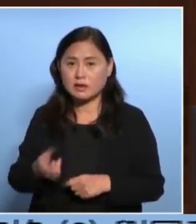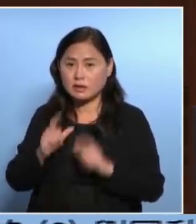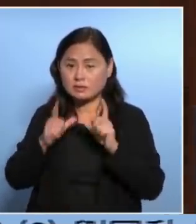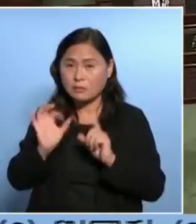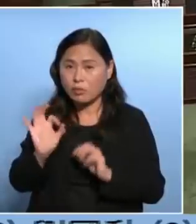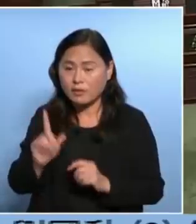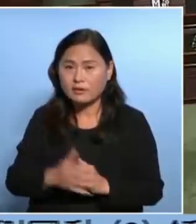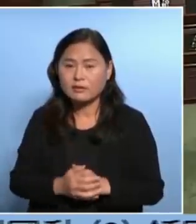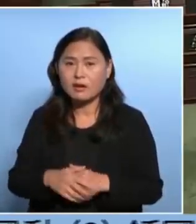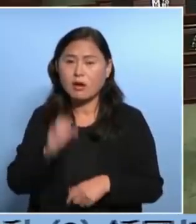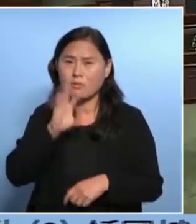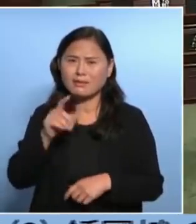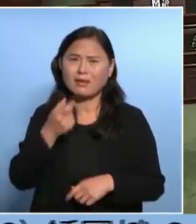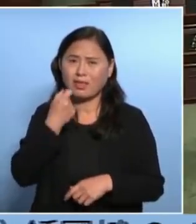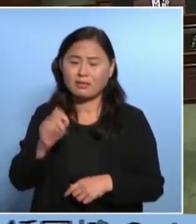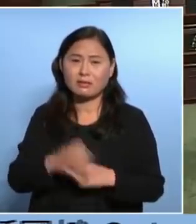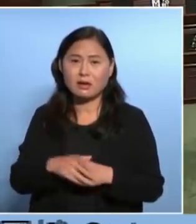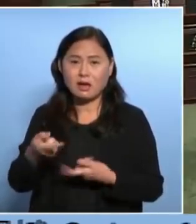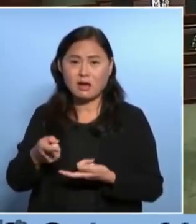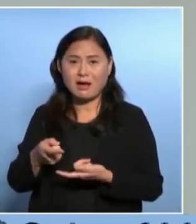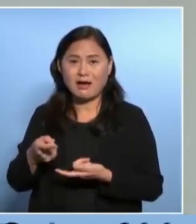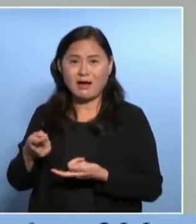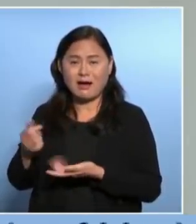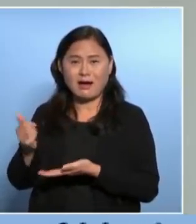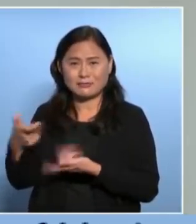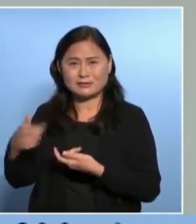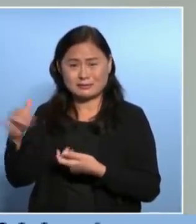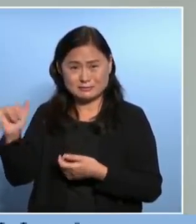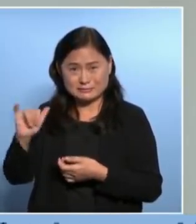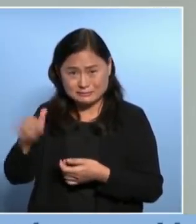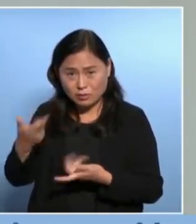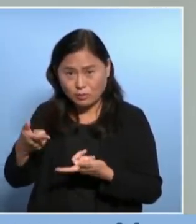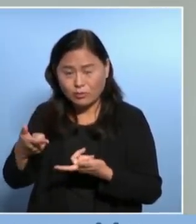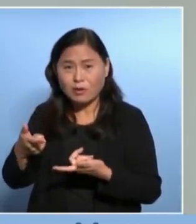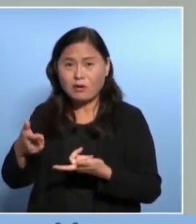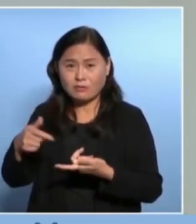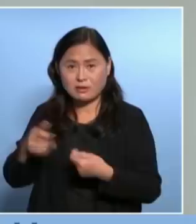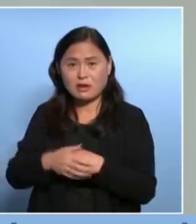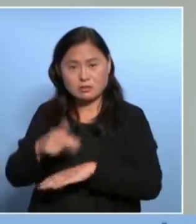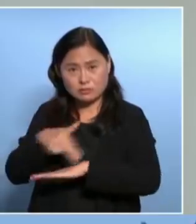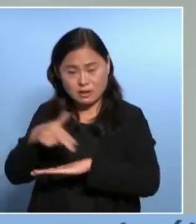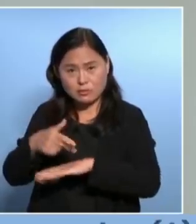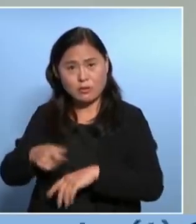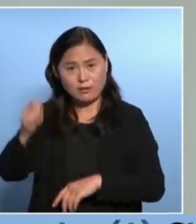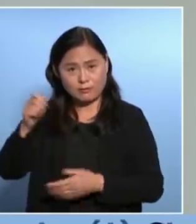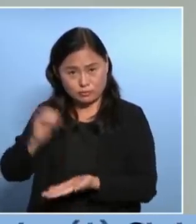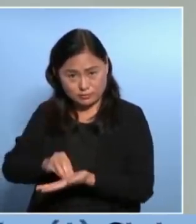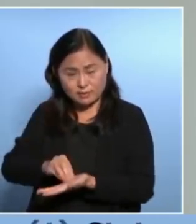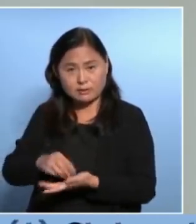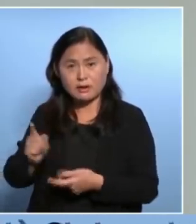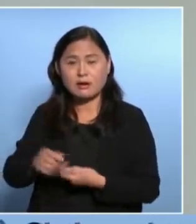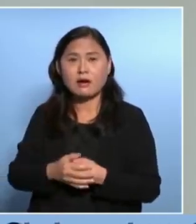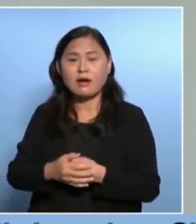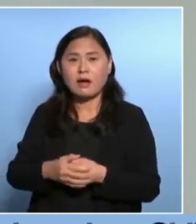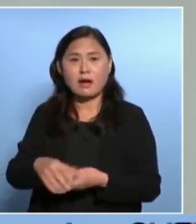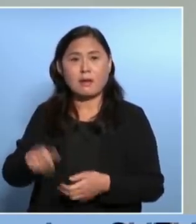我問題好簡單。因為撤離是要拍板和決計劃的，會兩個案例裏面拍板計劃的第